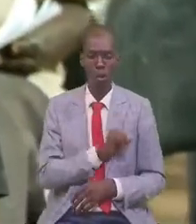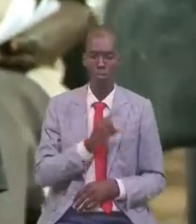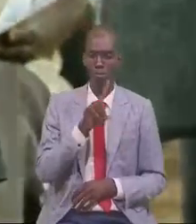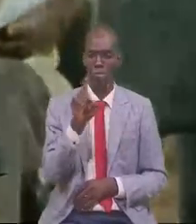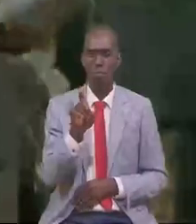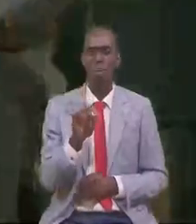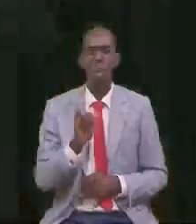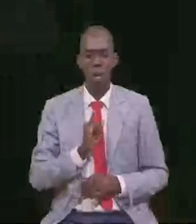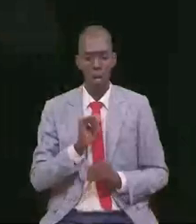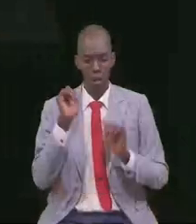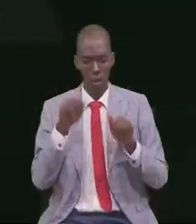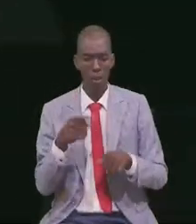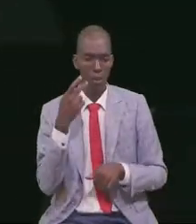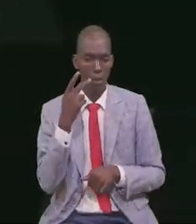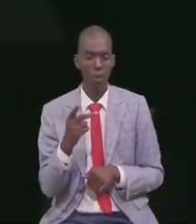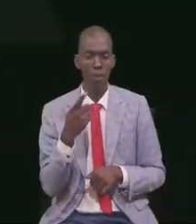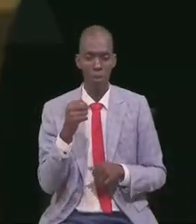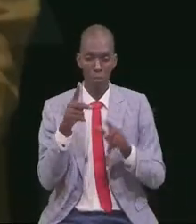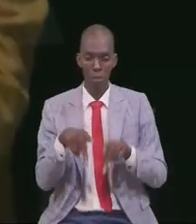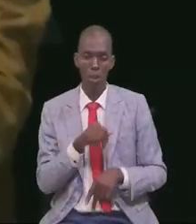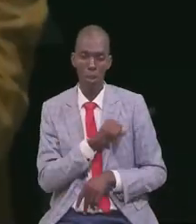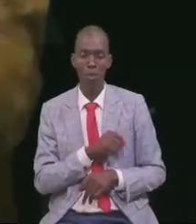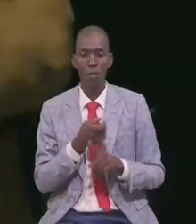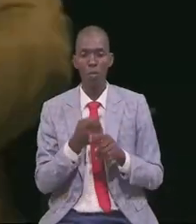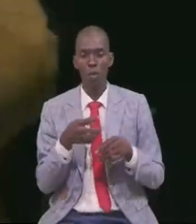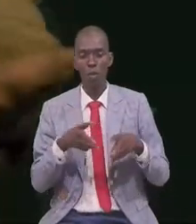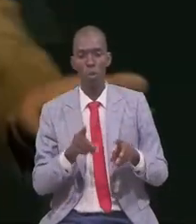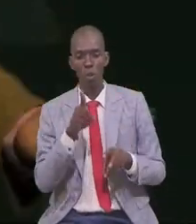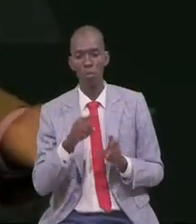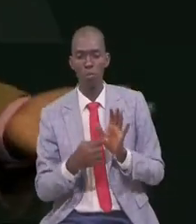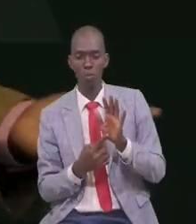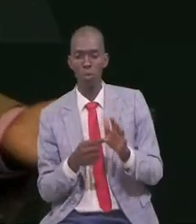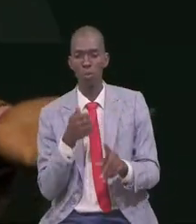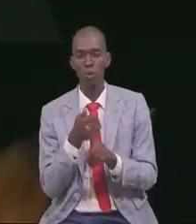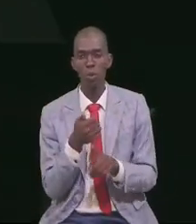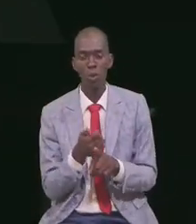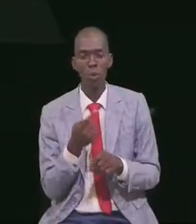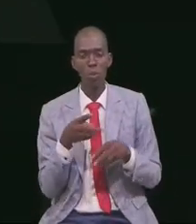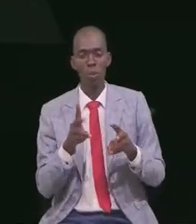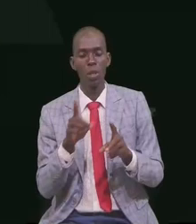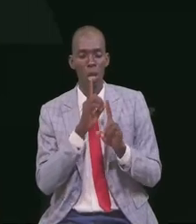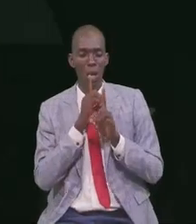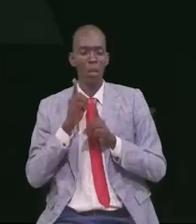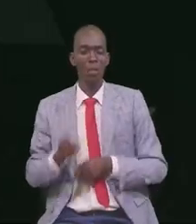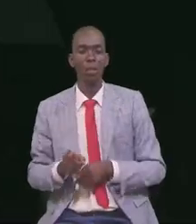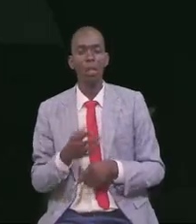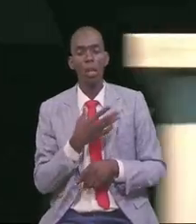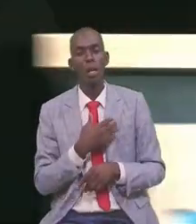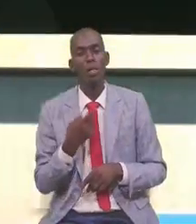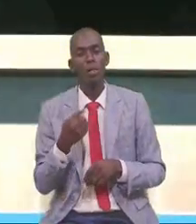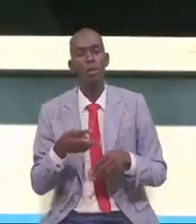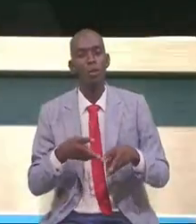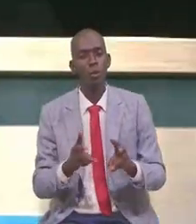l'attitude de la manière dont la personne se positionne, la manière dont la personne répond, la manière dont il dit